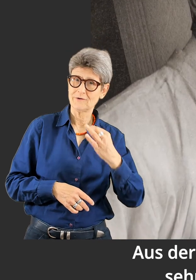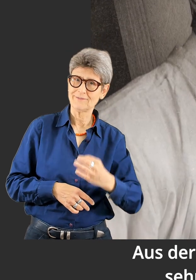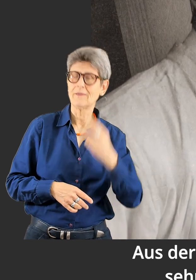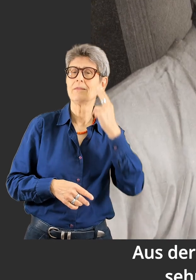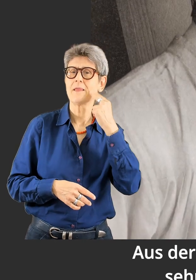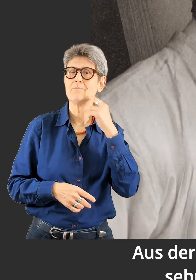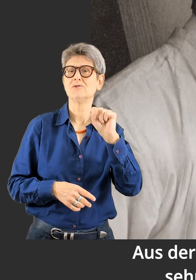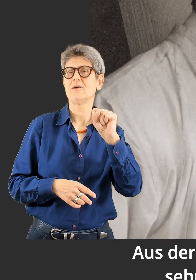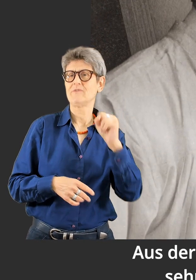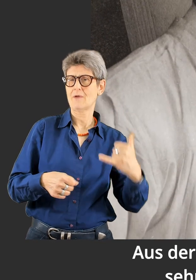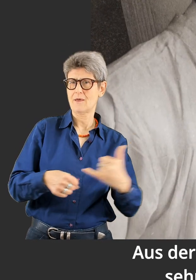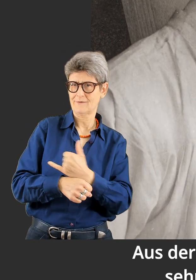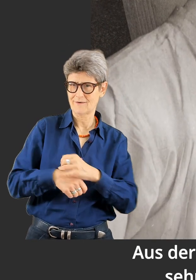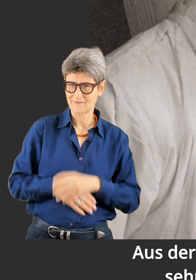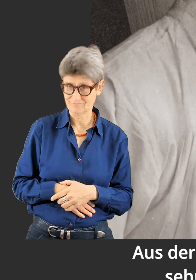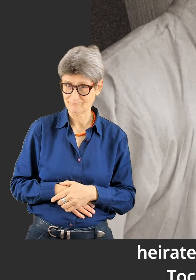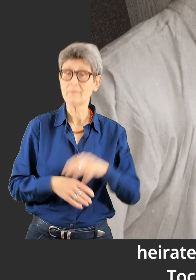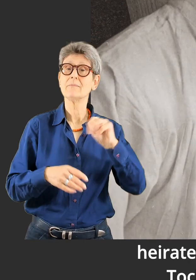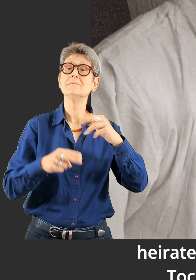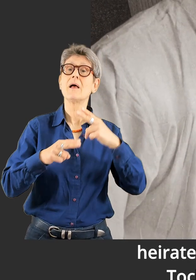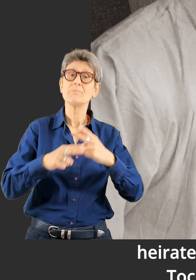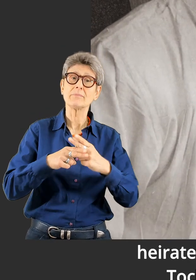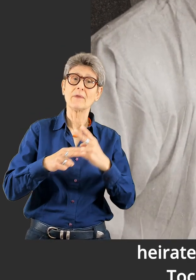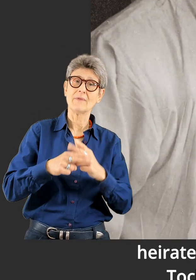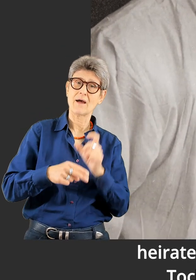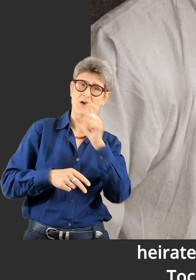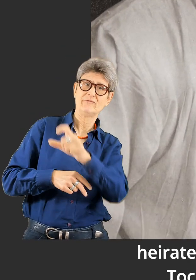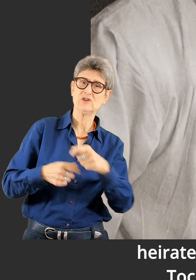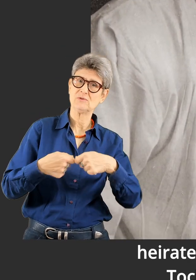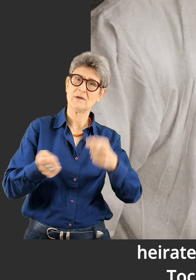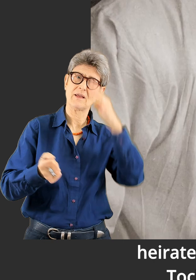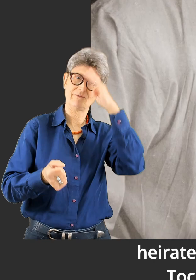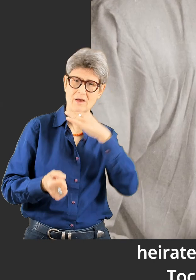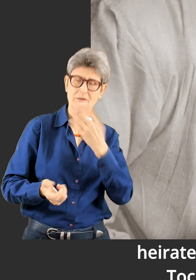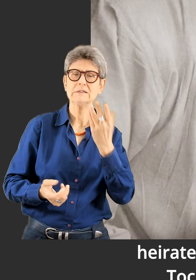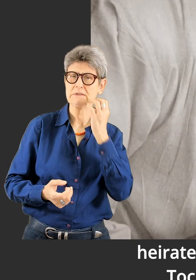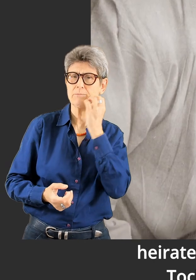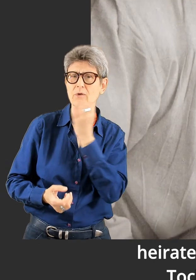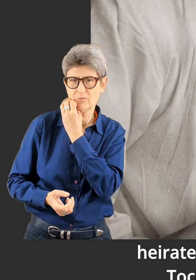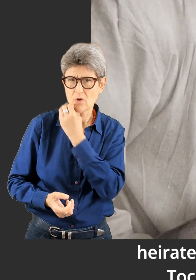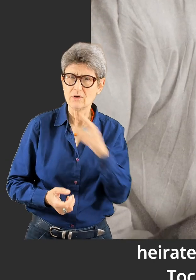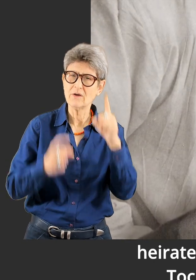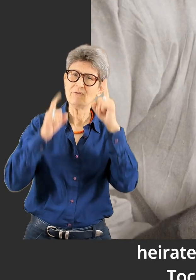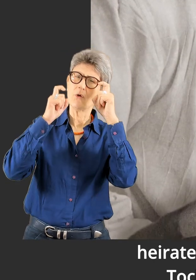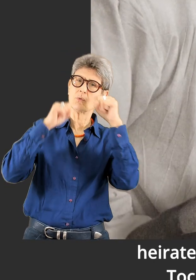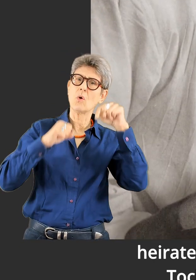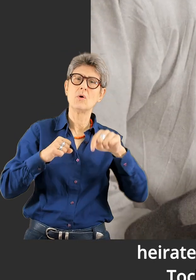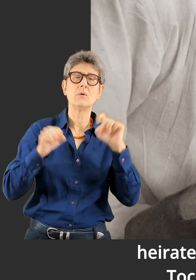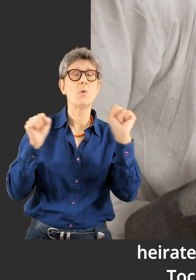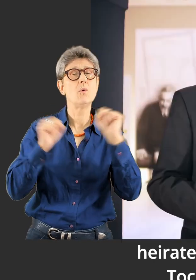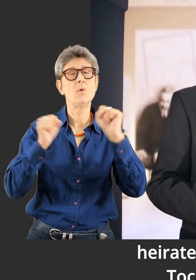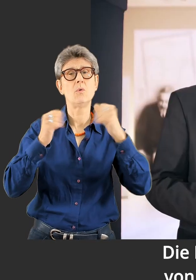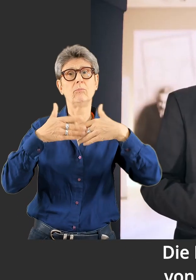private, denn 1913 heiratete Max Halberstadt die schönste Tochter Sigmund Freuds,